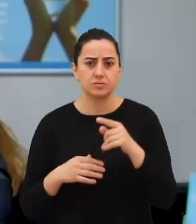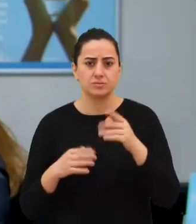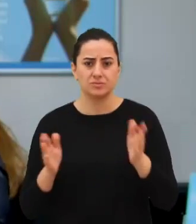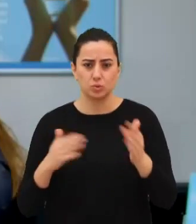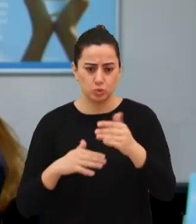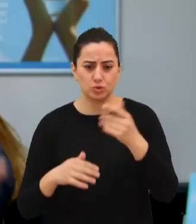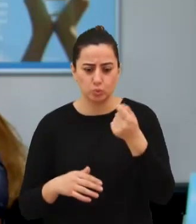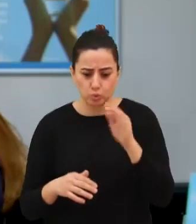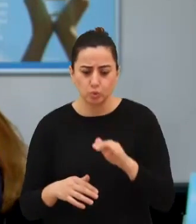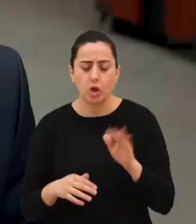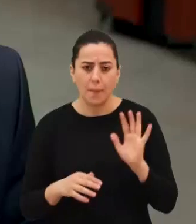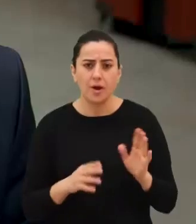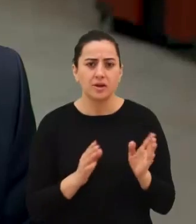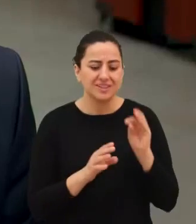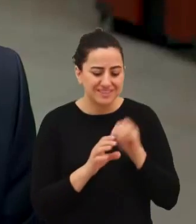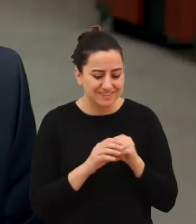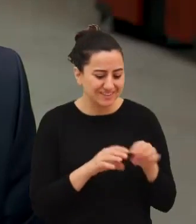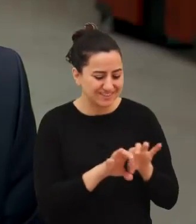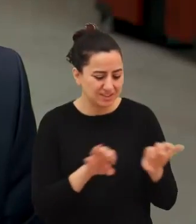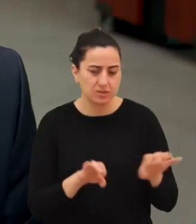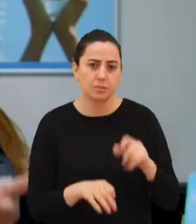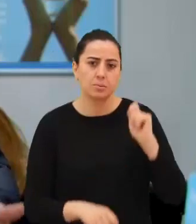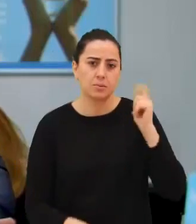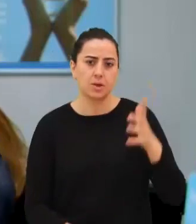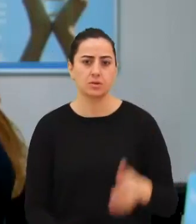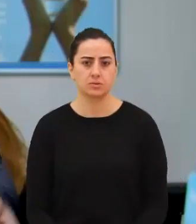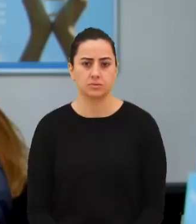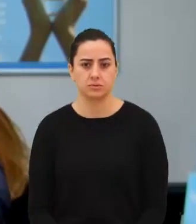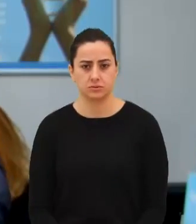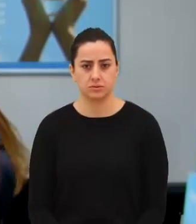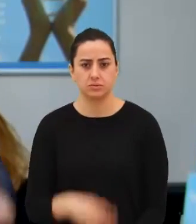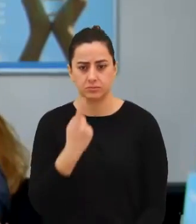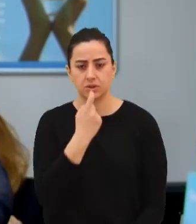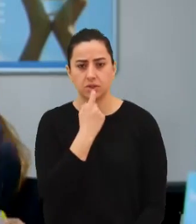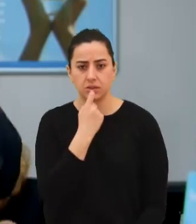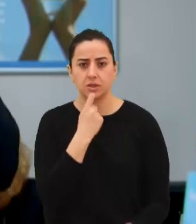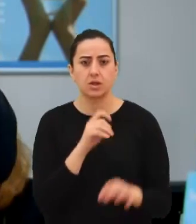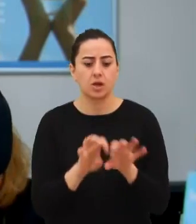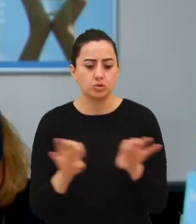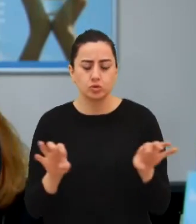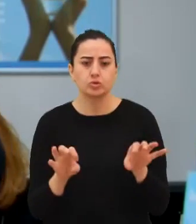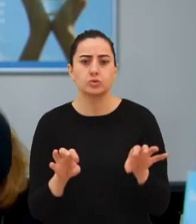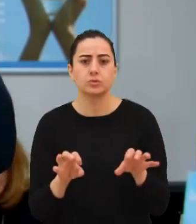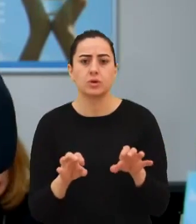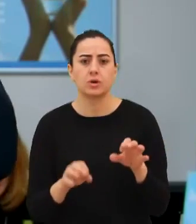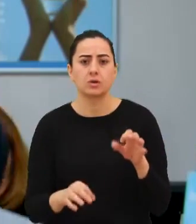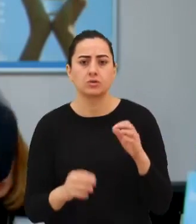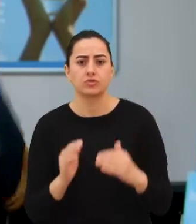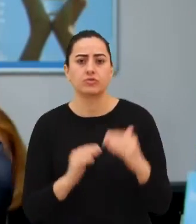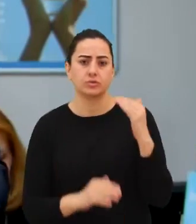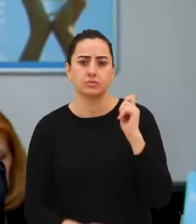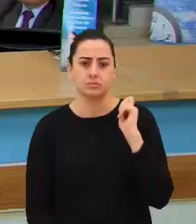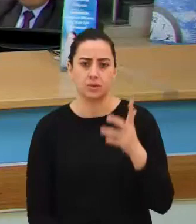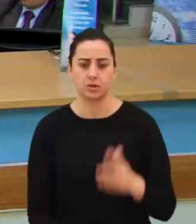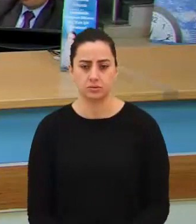ki. Ama kartuş öyle mi? Kartuşun parası daha pahalı. Bir yılda kartuştan o printer'ın parasını kat kat